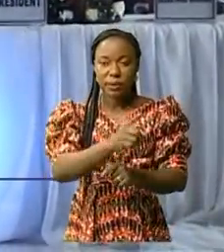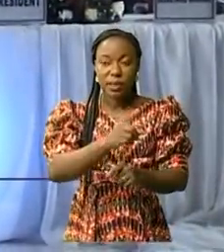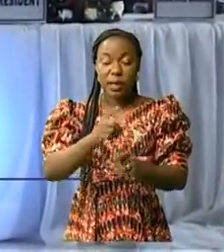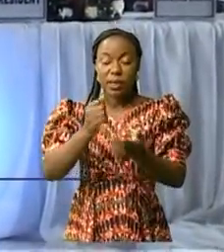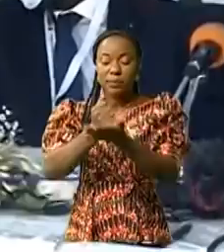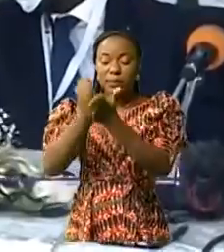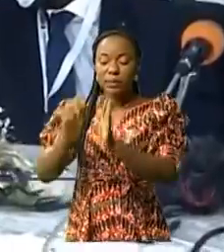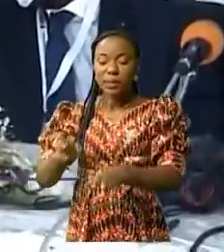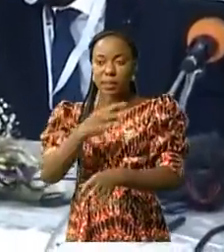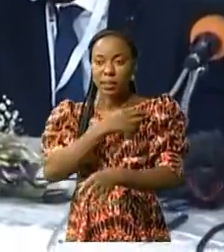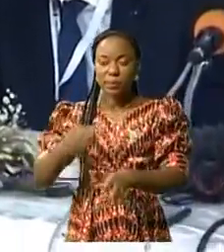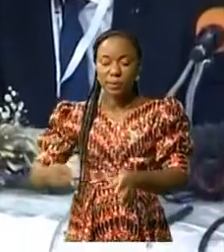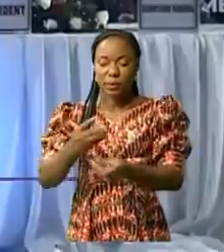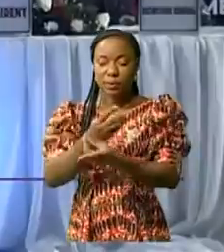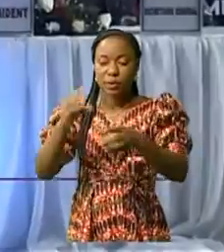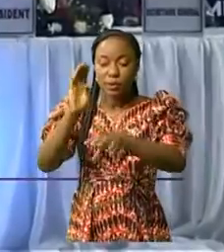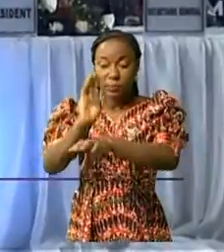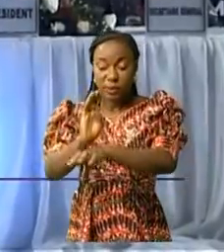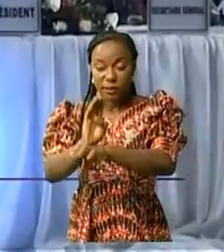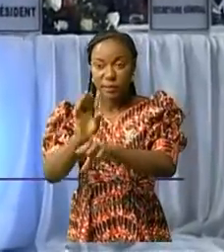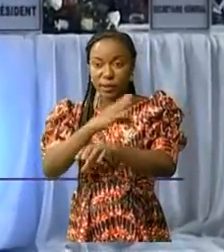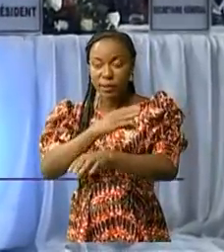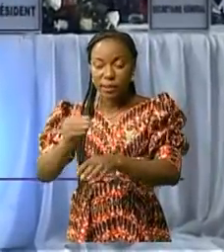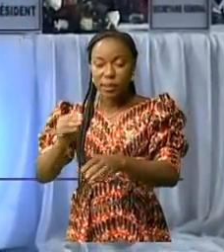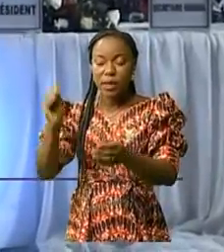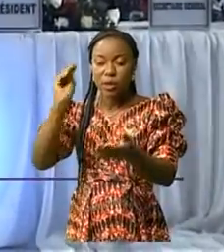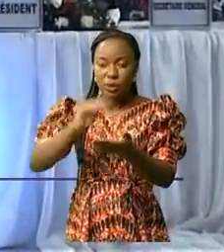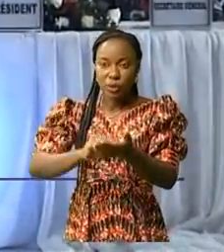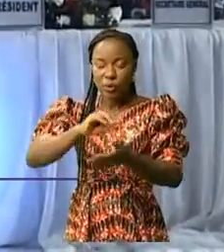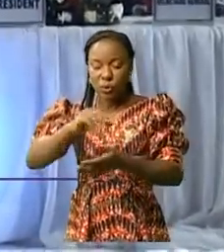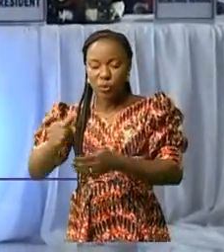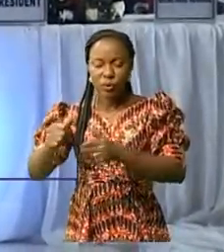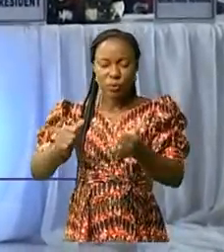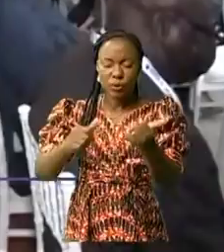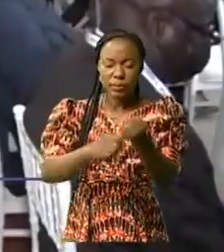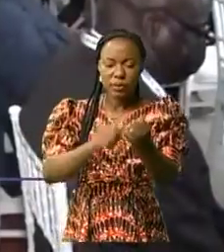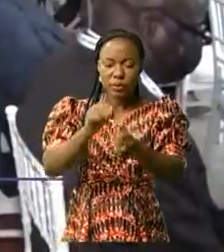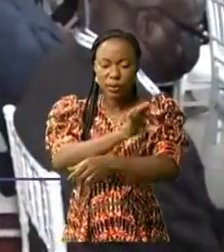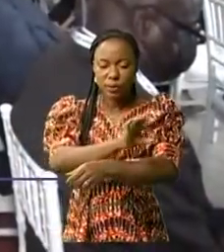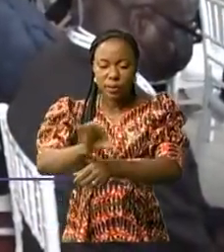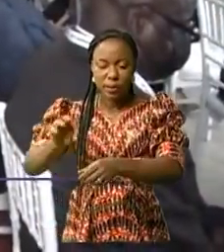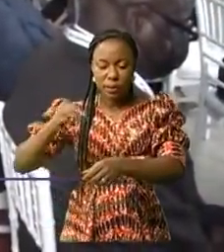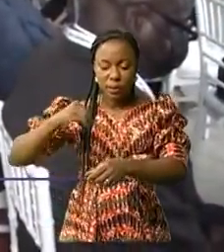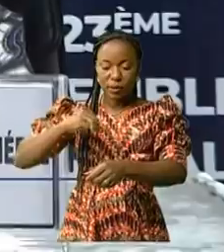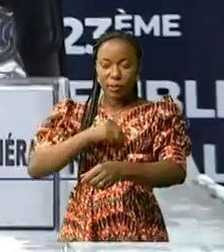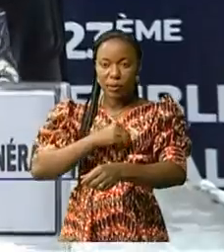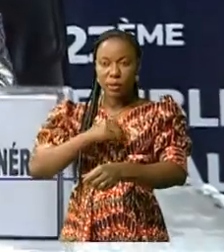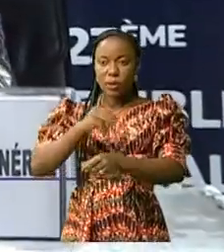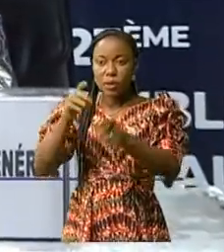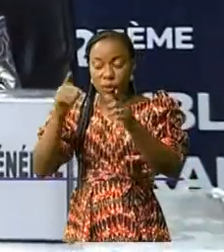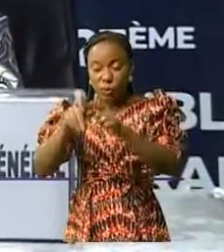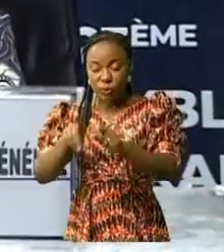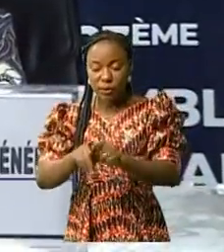du congo en république démocratique du congo les maires des kills délais le membre du bureau exécutif et experts et la compétition dont